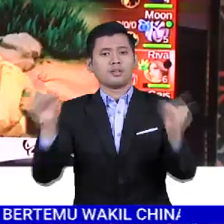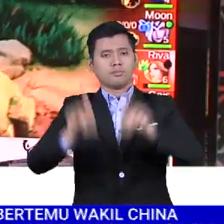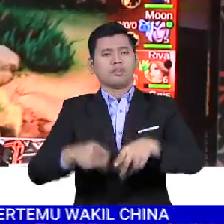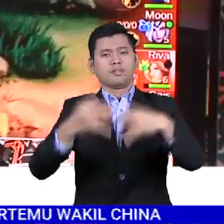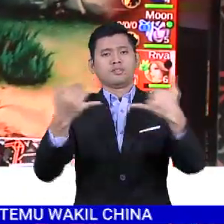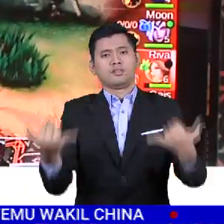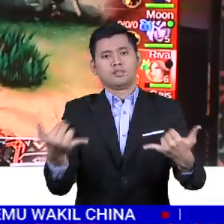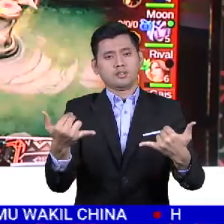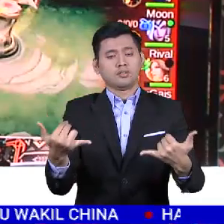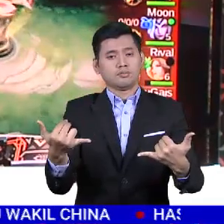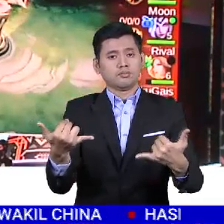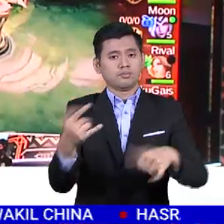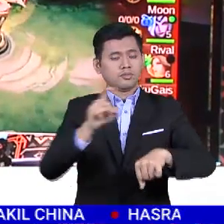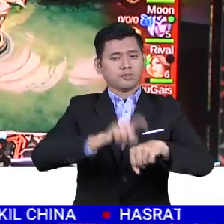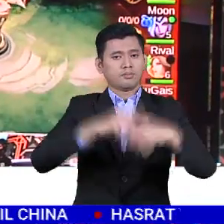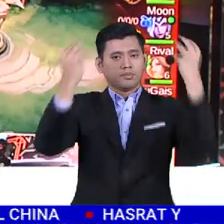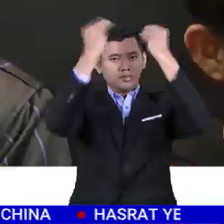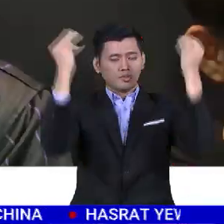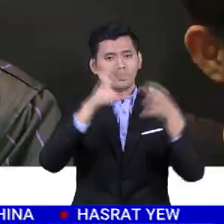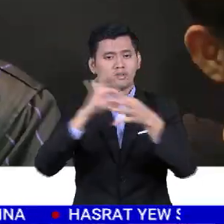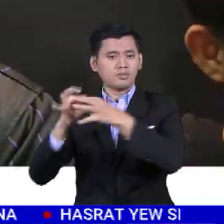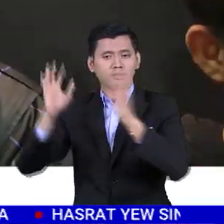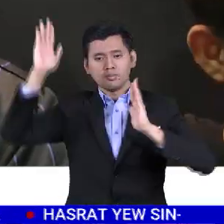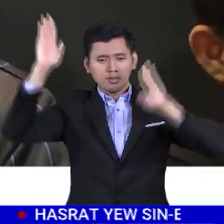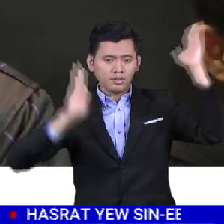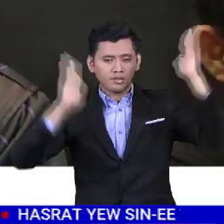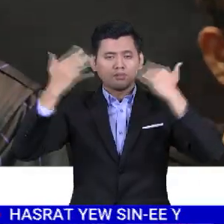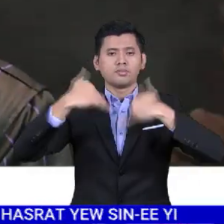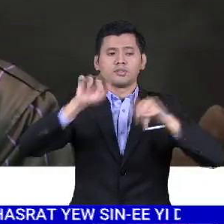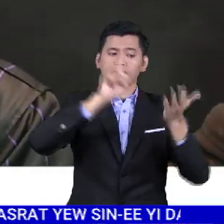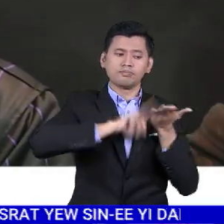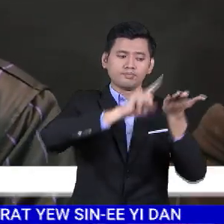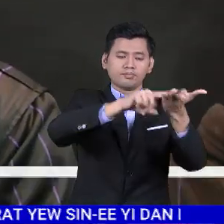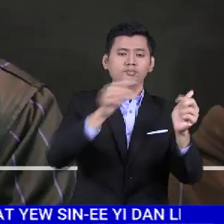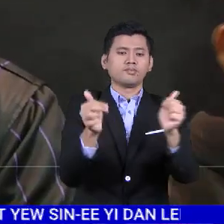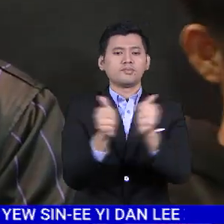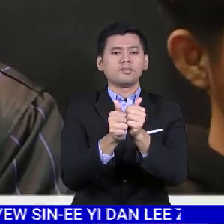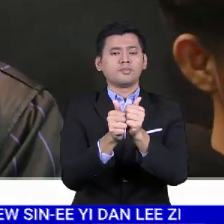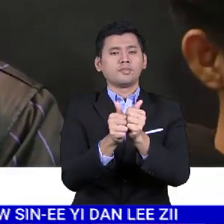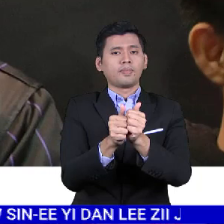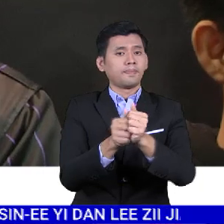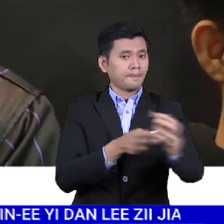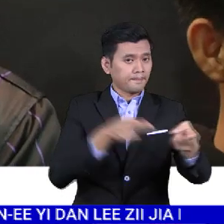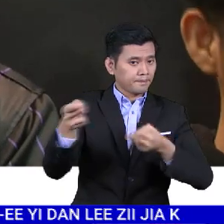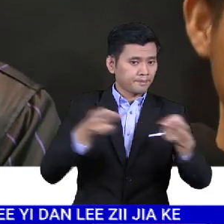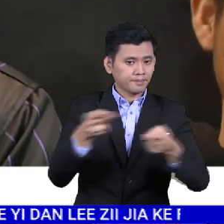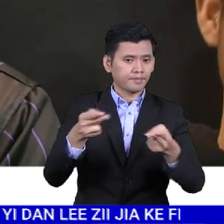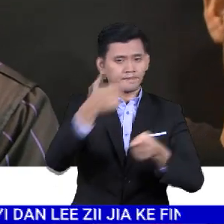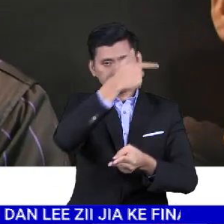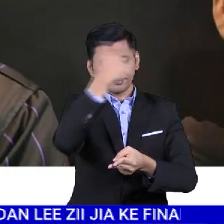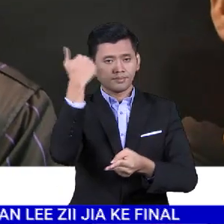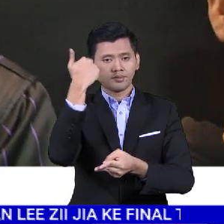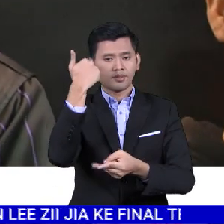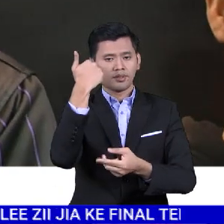itu kepada Majlis Olimpik Malaysia. Masih lagi berbincang dengan pihak pengurusan SEA Games dengan Olimpik lah, semua